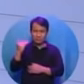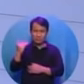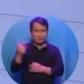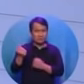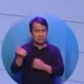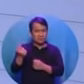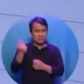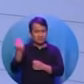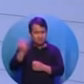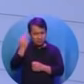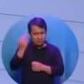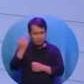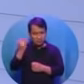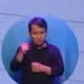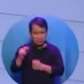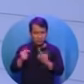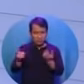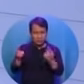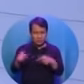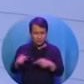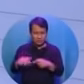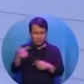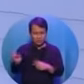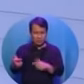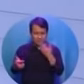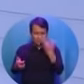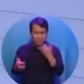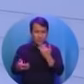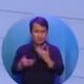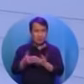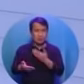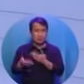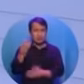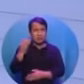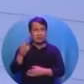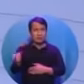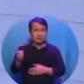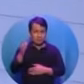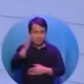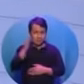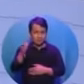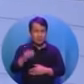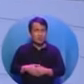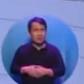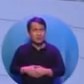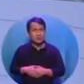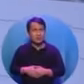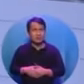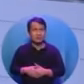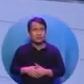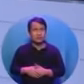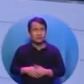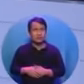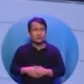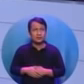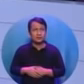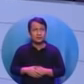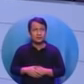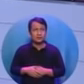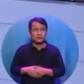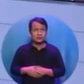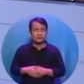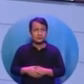know why it is happening. Magandang umaga po, Miss Christine. Ano po,